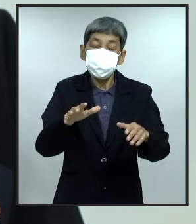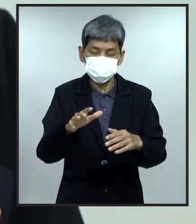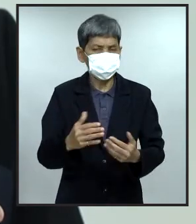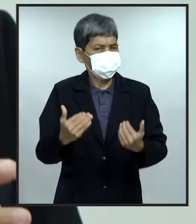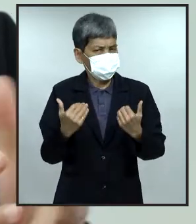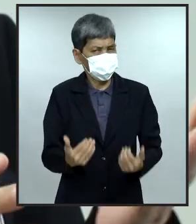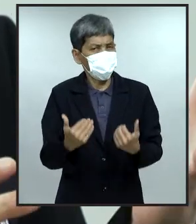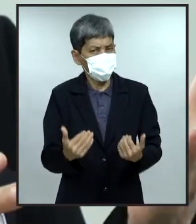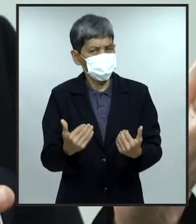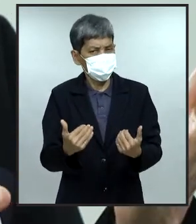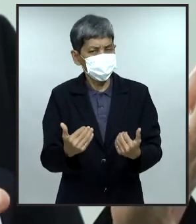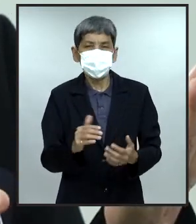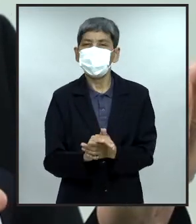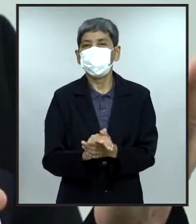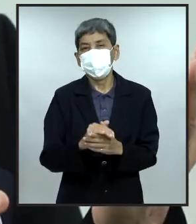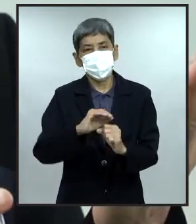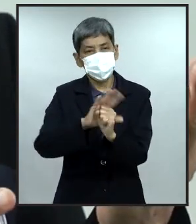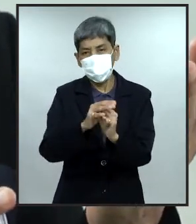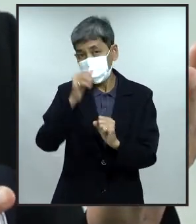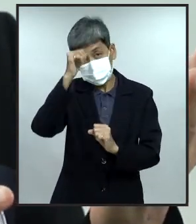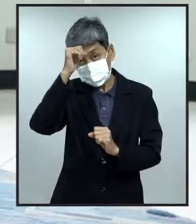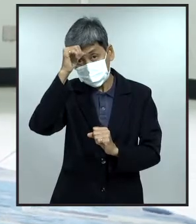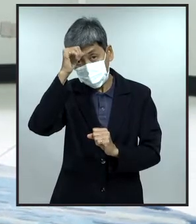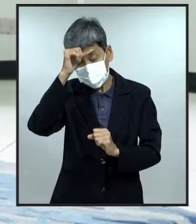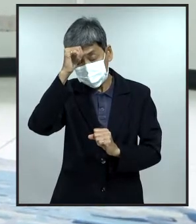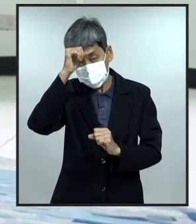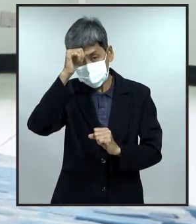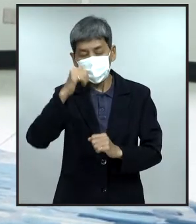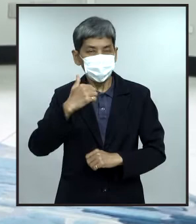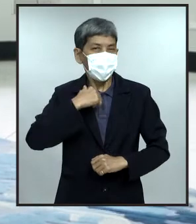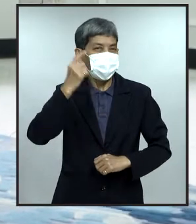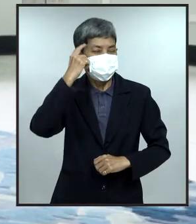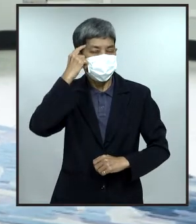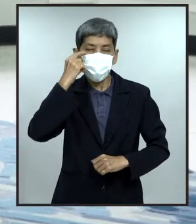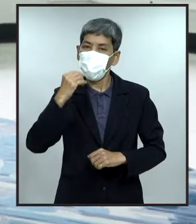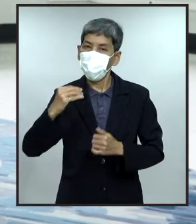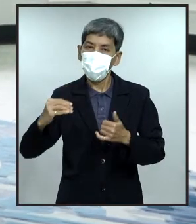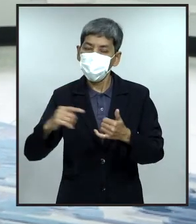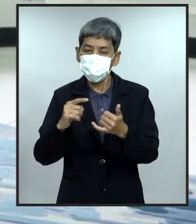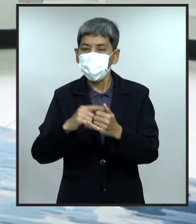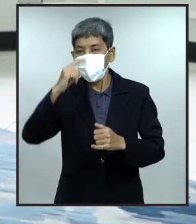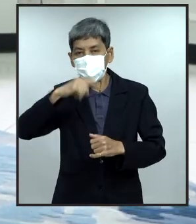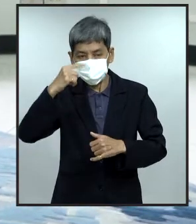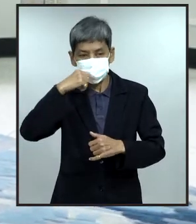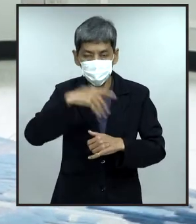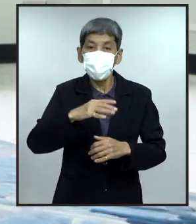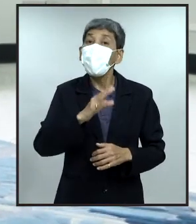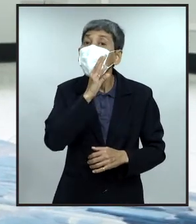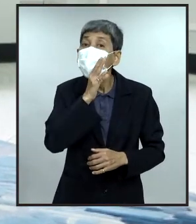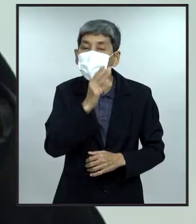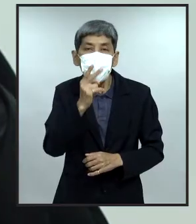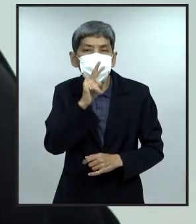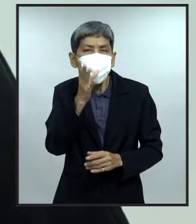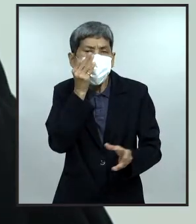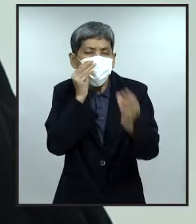นี้เดลต้าเนี่ยมาเราว่ามันมาแล้วมันผ่านเมืองไทยไปแล้วนะถ้าเบื่อฟังข่า